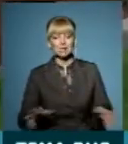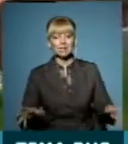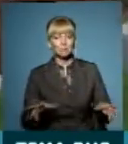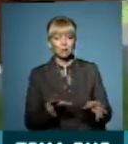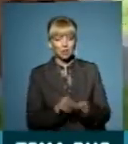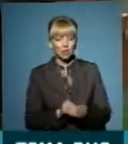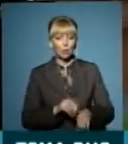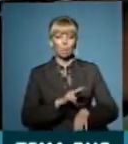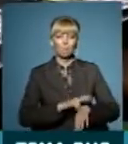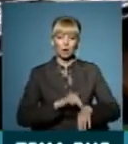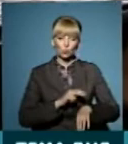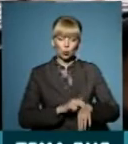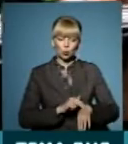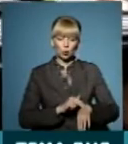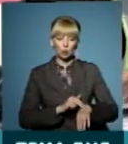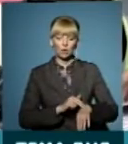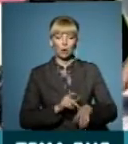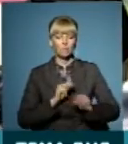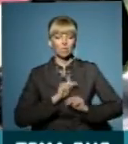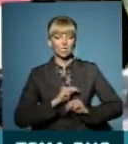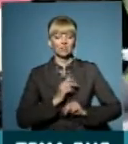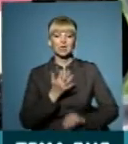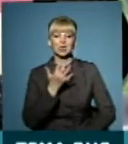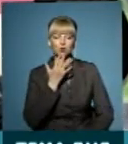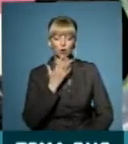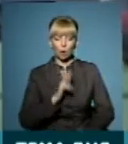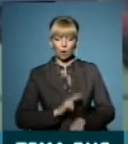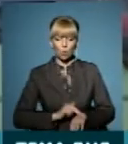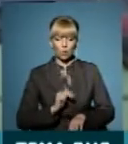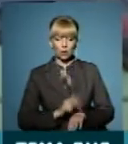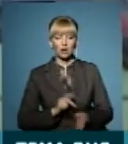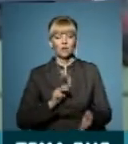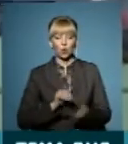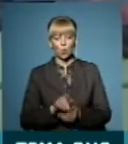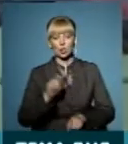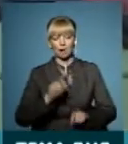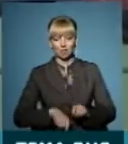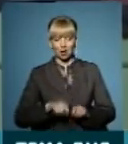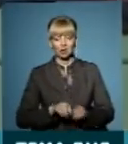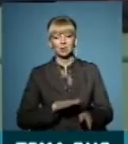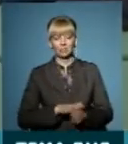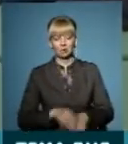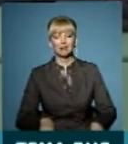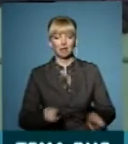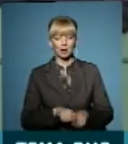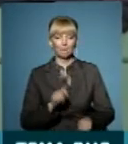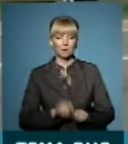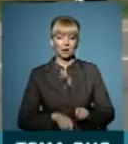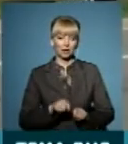з патрульною поліцією або працівниками національної поліції виходять в рейди і здійснюють такі